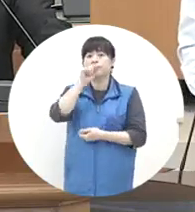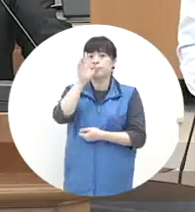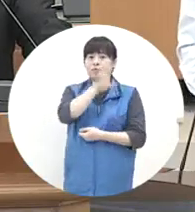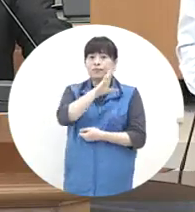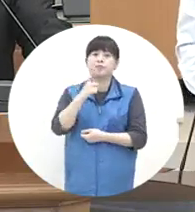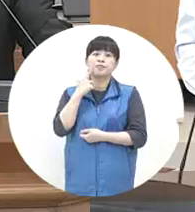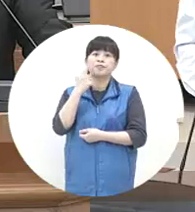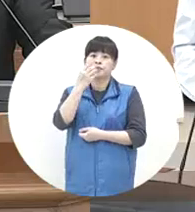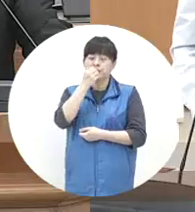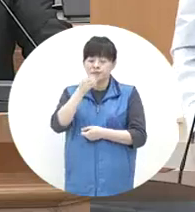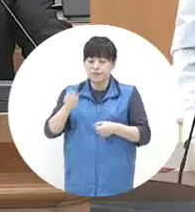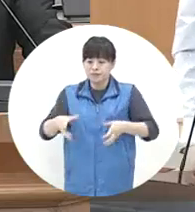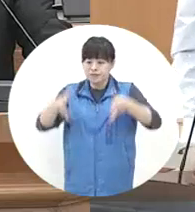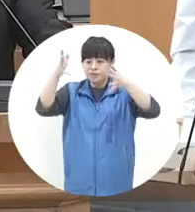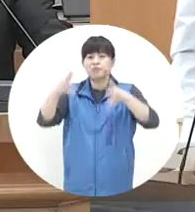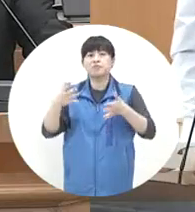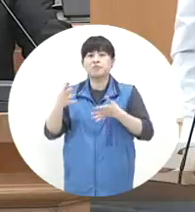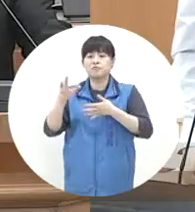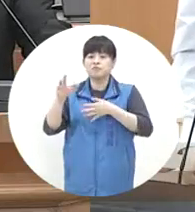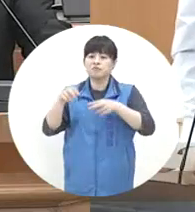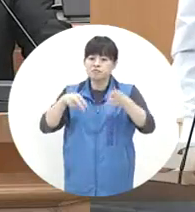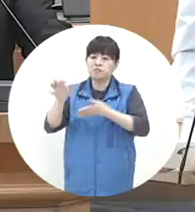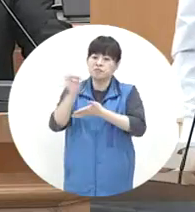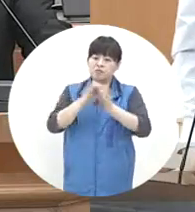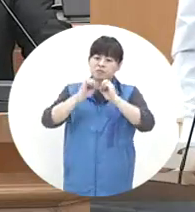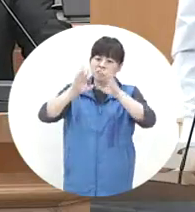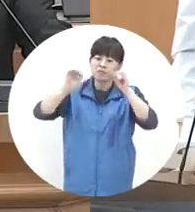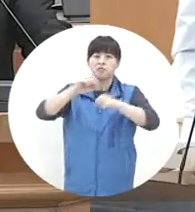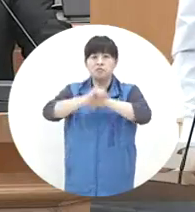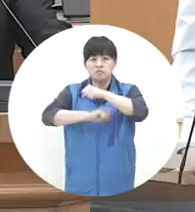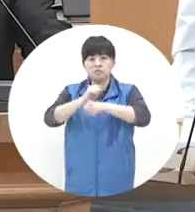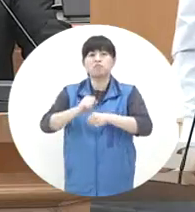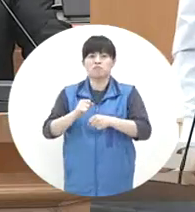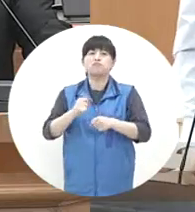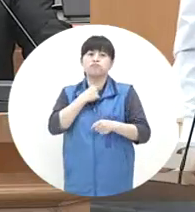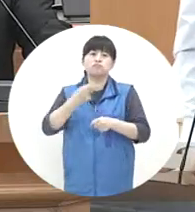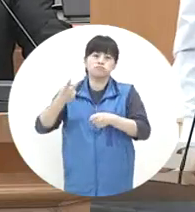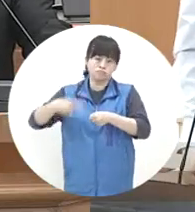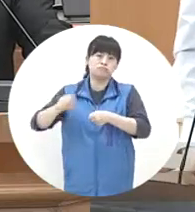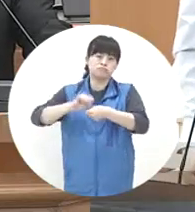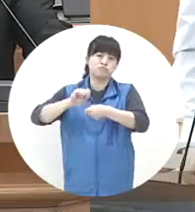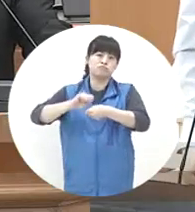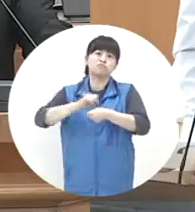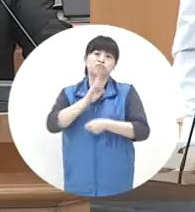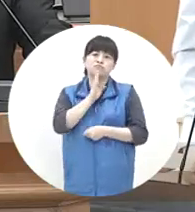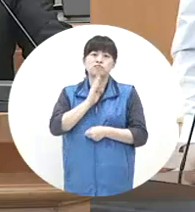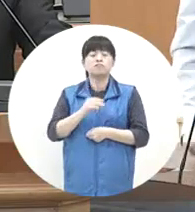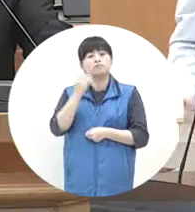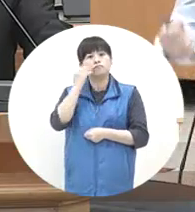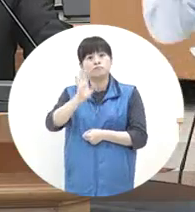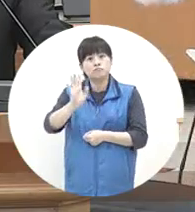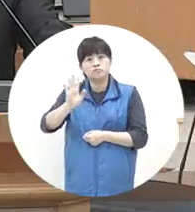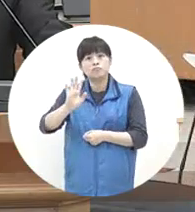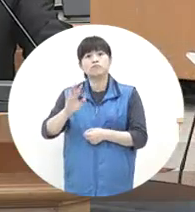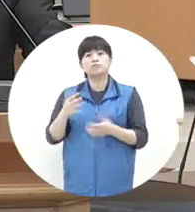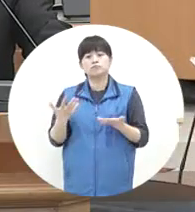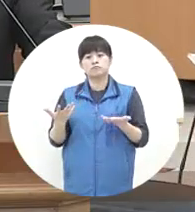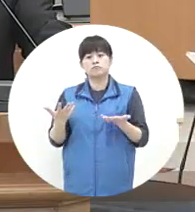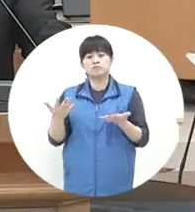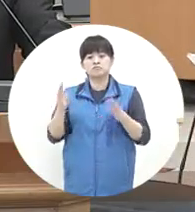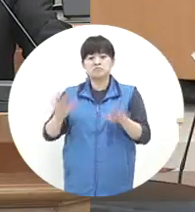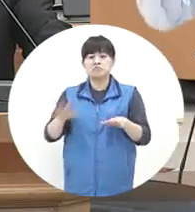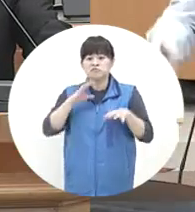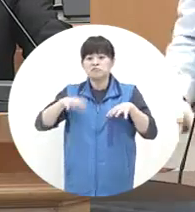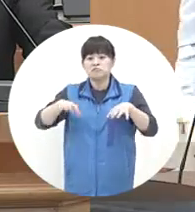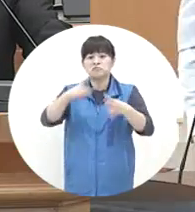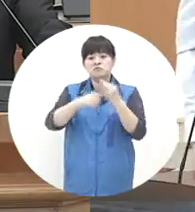广场，我们在行销在活动上仍然需要再加把劲，不然不会说我们目前有23摊